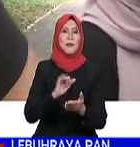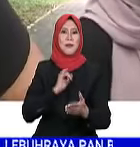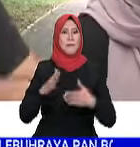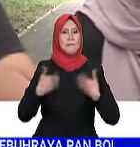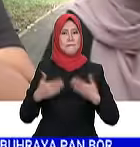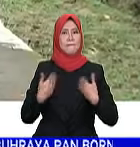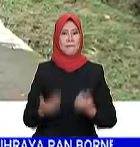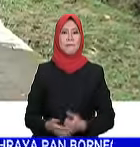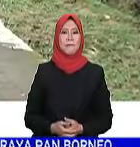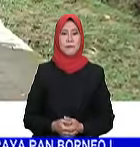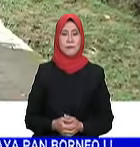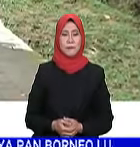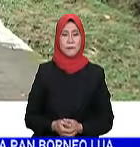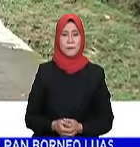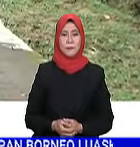hatilah.